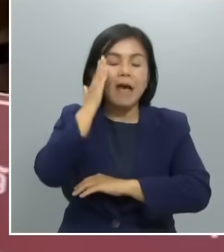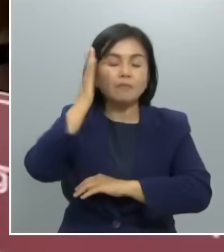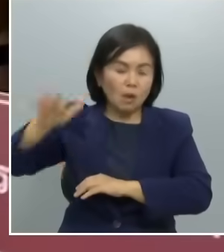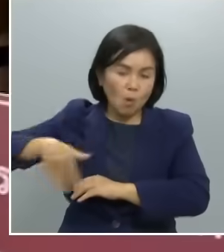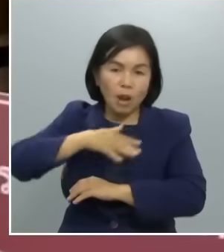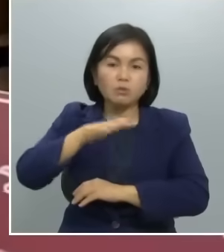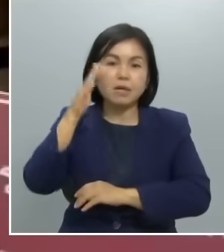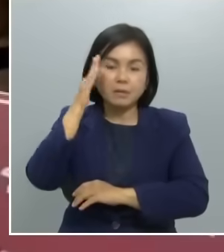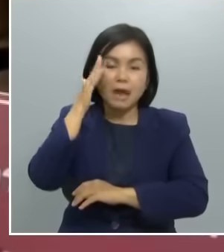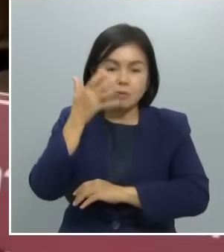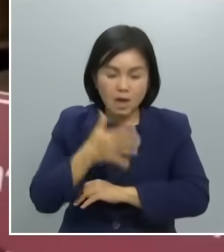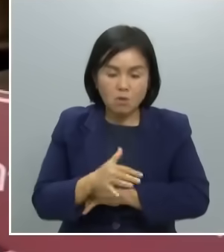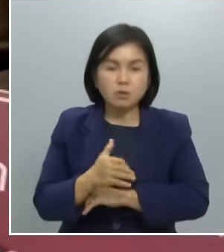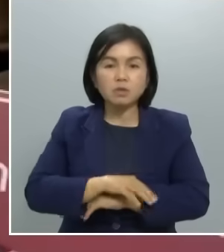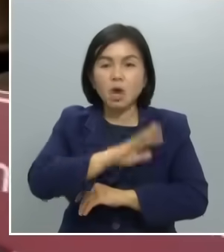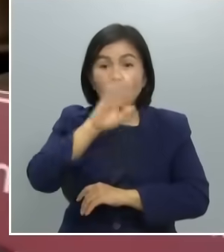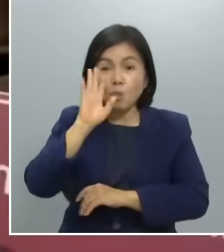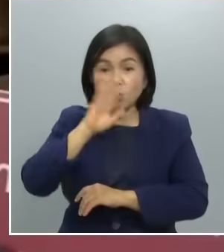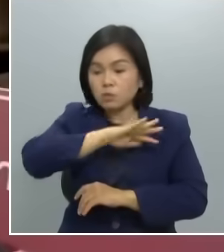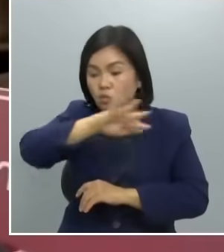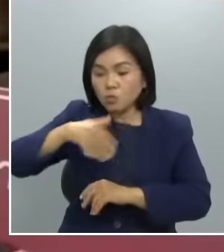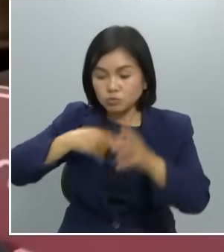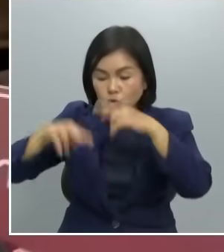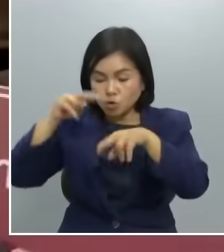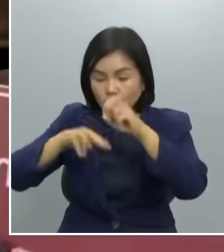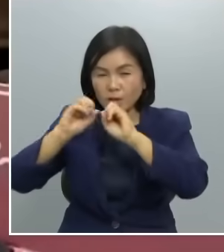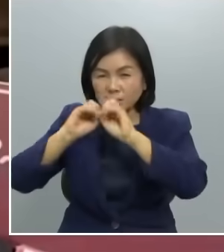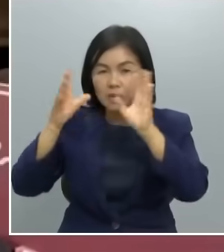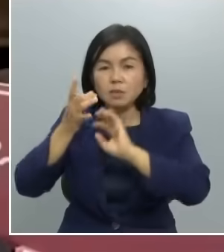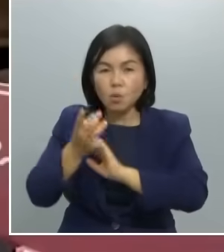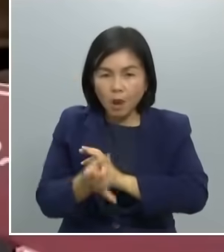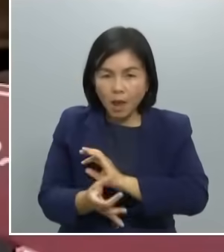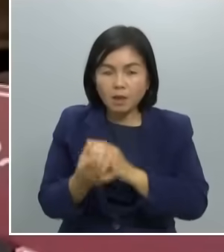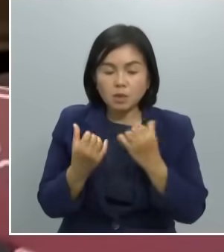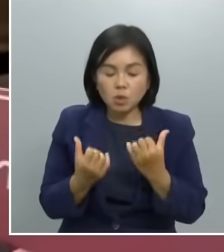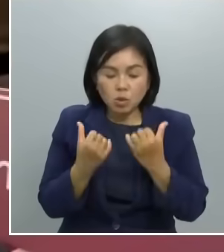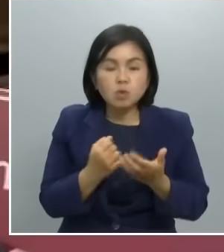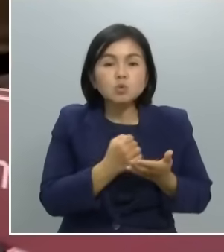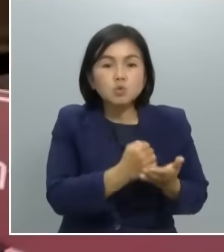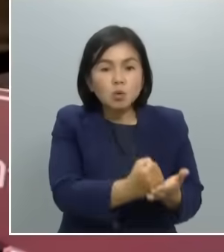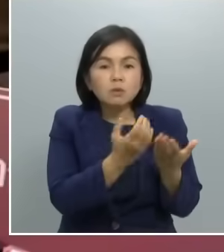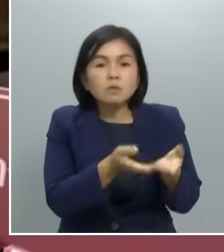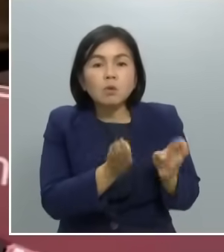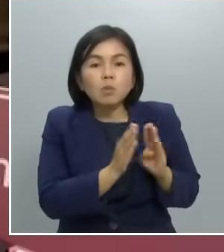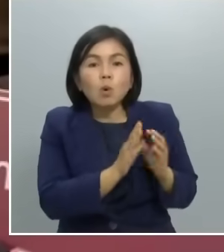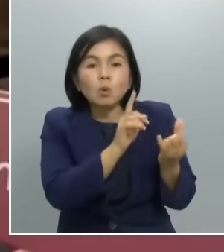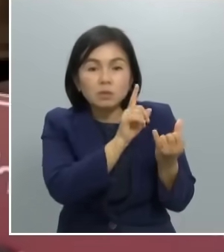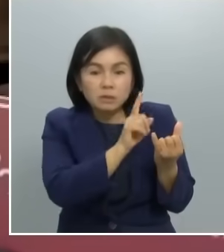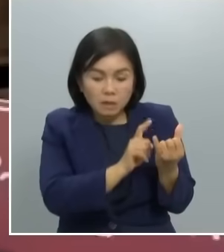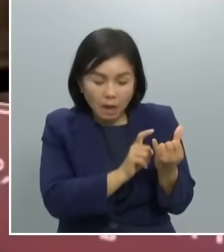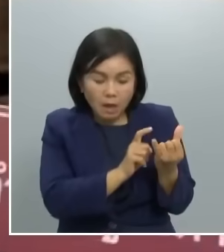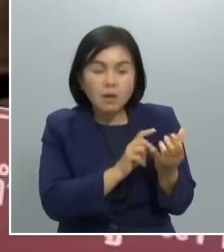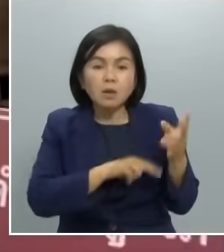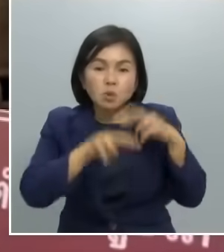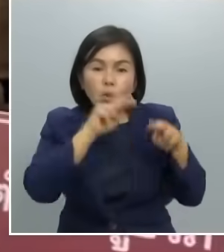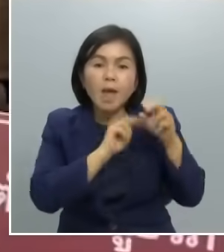ะครับแล้วได้มีการสั่งการให้ตรวจสอบข้อเท็จจริงอย่างละเอียดอีกครั้งหนึ่งพร้อมกำชับนะครับบอกว่าให้ช่วยเหลือเยียวยาผู้ที่เสียชีวิตและให้ดูแลสิท